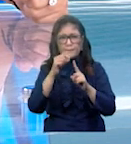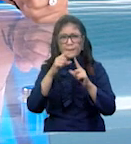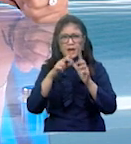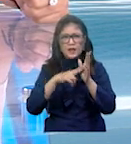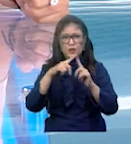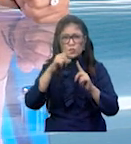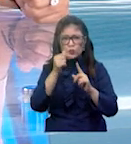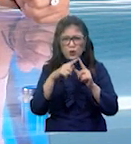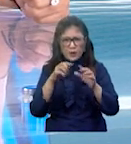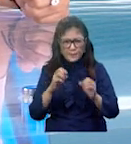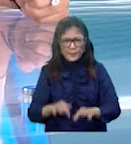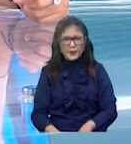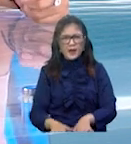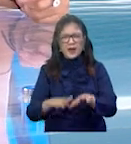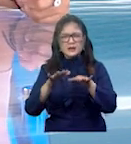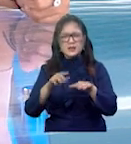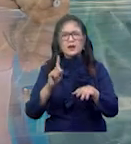dari pendangkalan sungai.